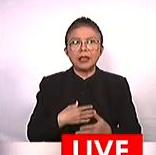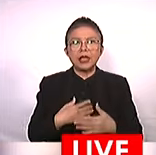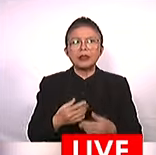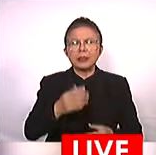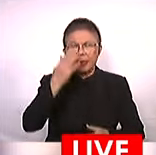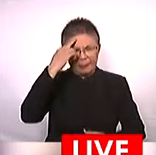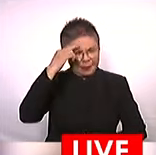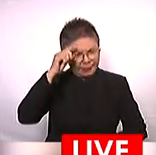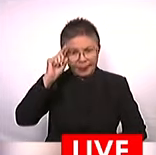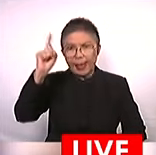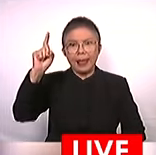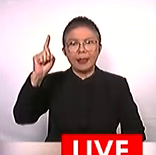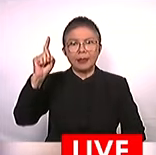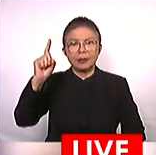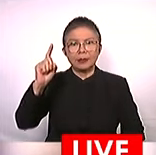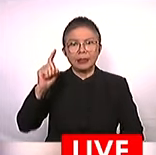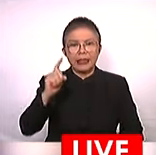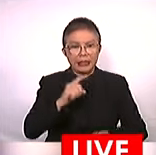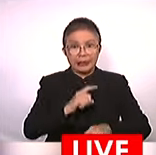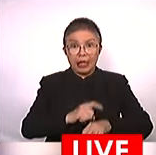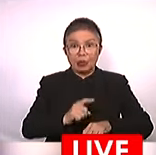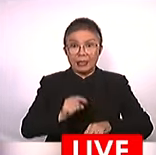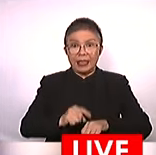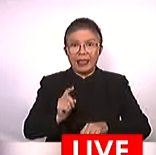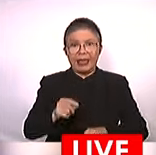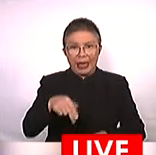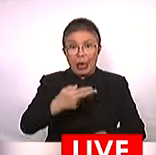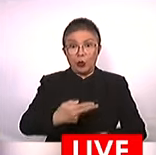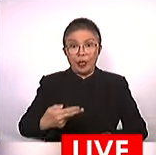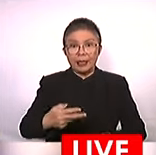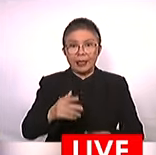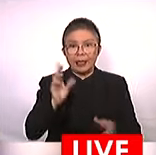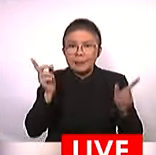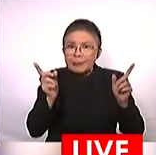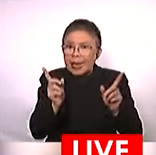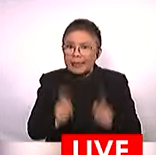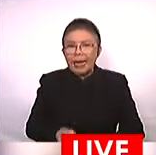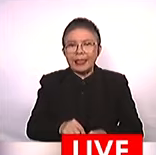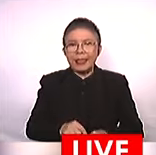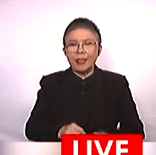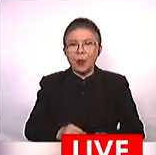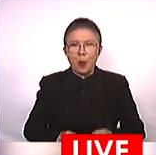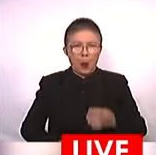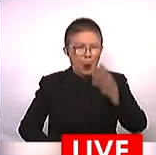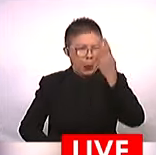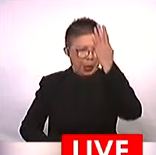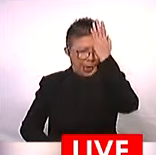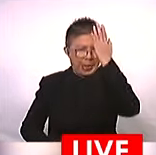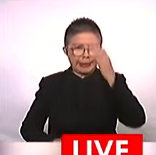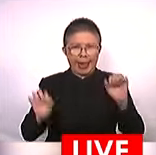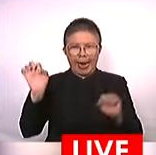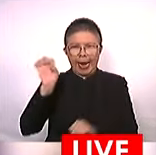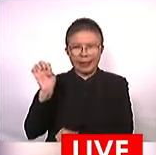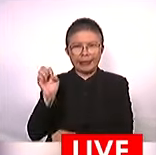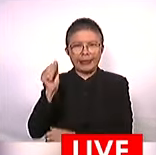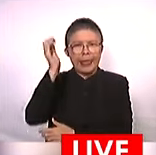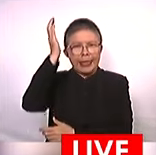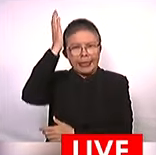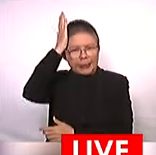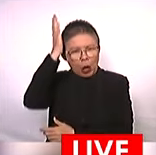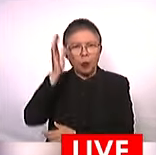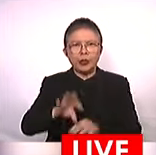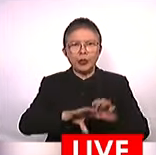juga berkeyakinan suatu saat nanti Indonesia akan menjadi raja energi hijau